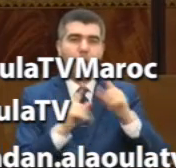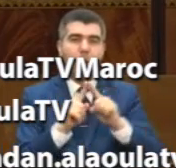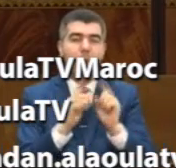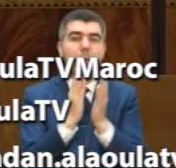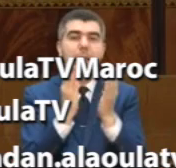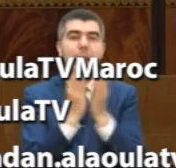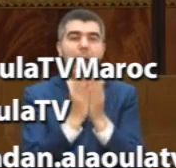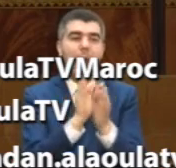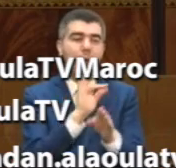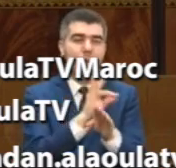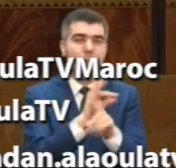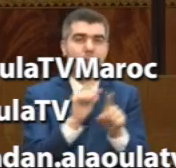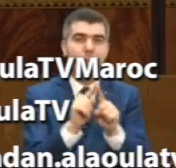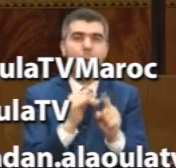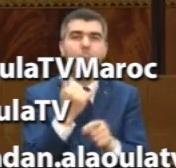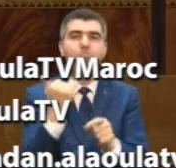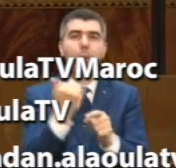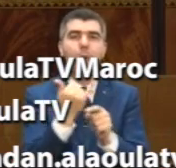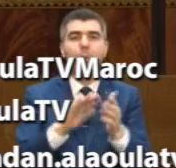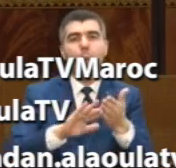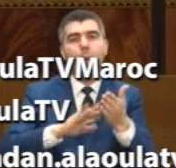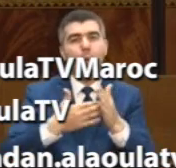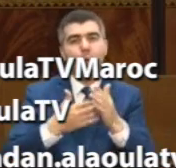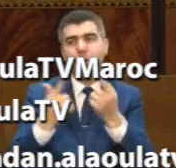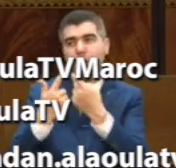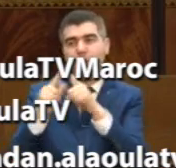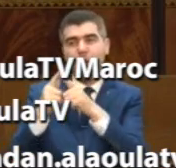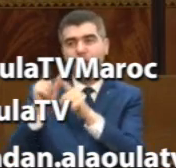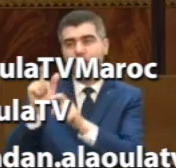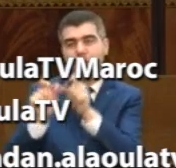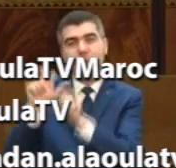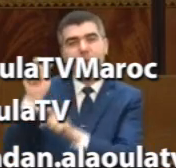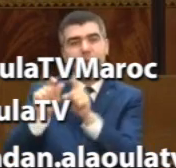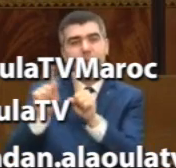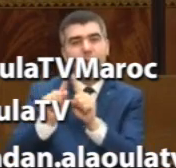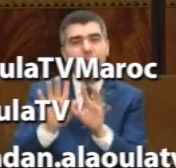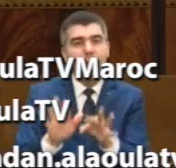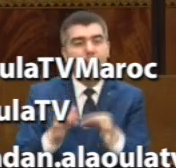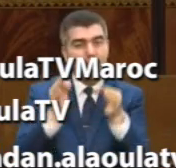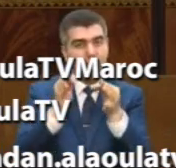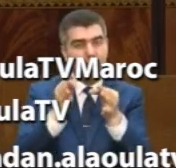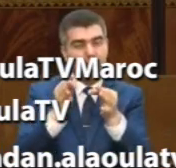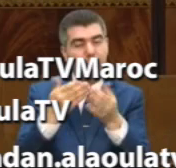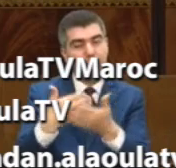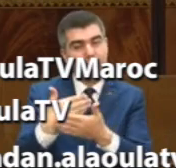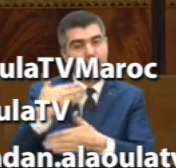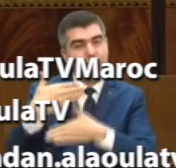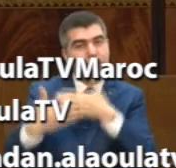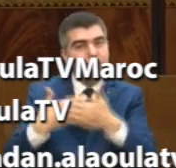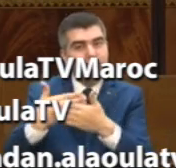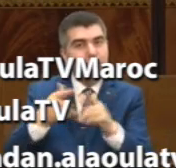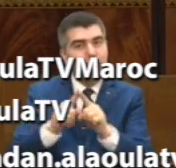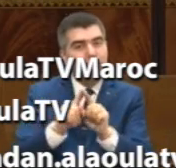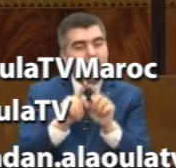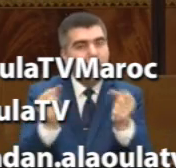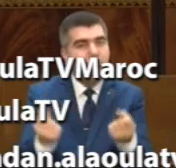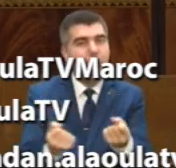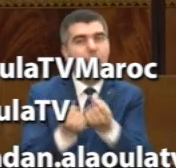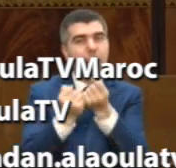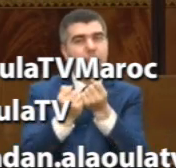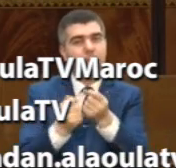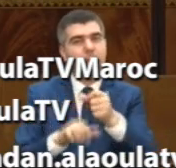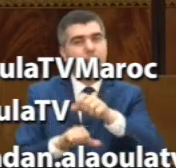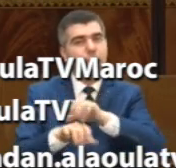الاساس واللي كيتعتبر طوق نجاه ديال بزاف ديال المغاربه، لانه هو الحل الوحيد باش انهم ينهضوا بالاوضاع